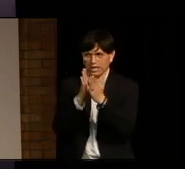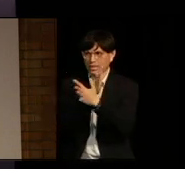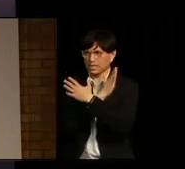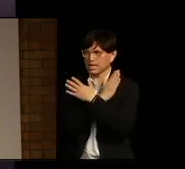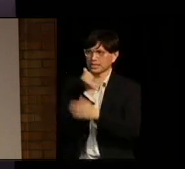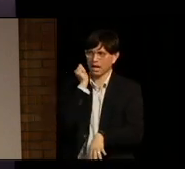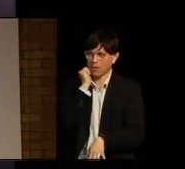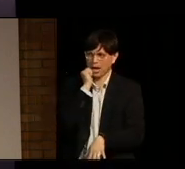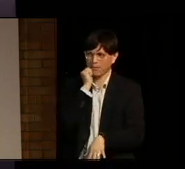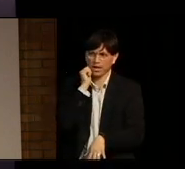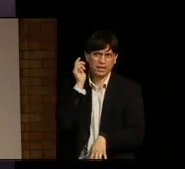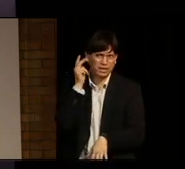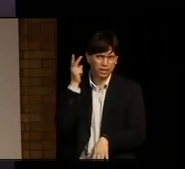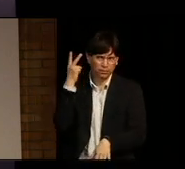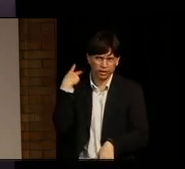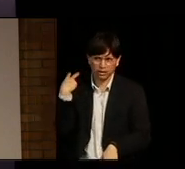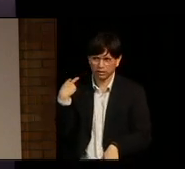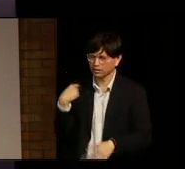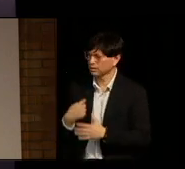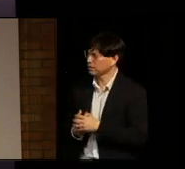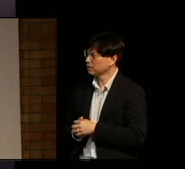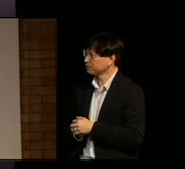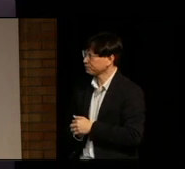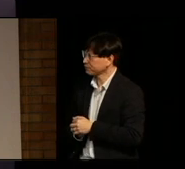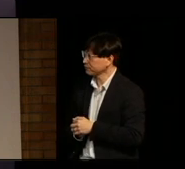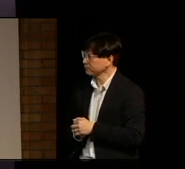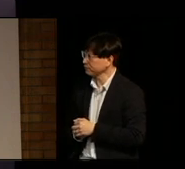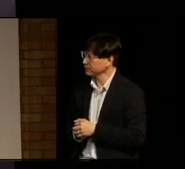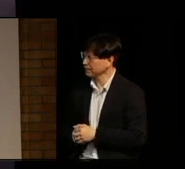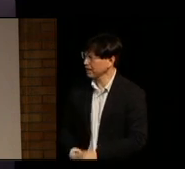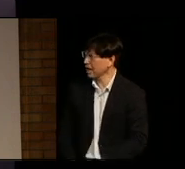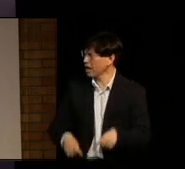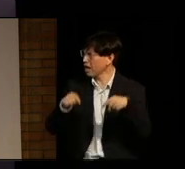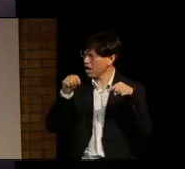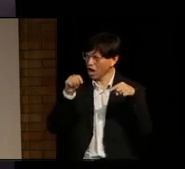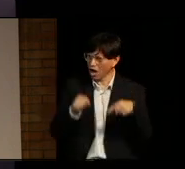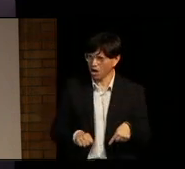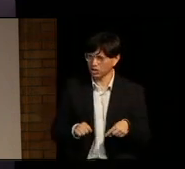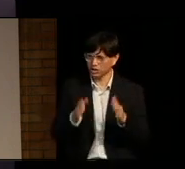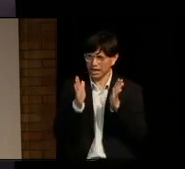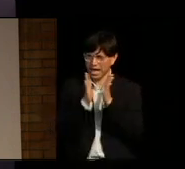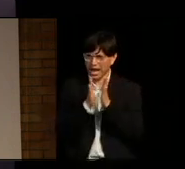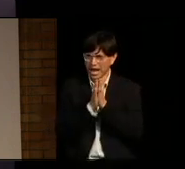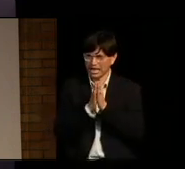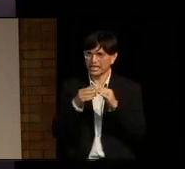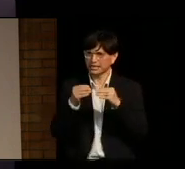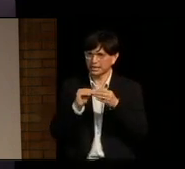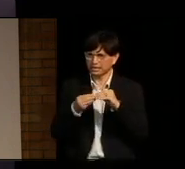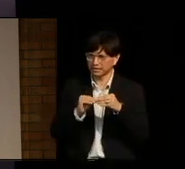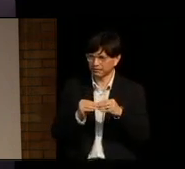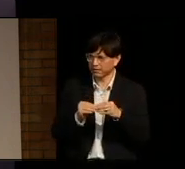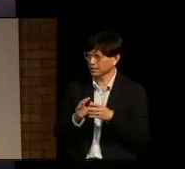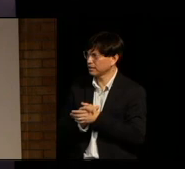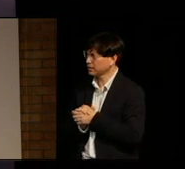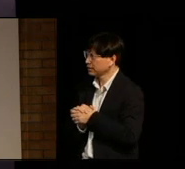oggi in questo ascolto no ecco allora oggi io vedo che a noi la chiesa ci chiede di fare questo servizio anche